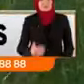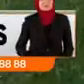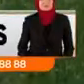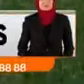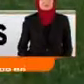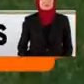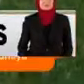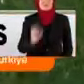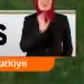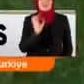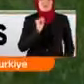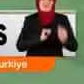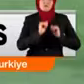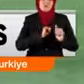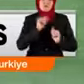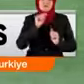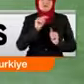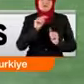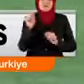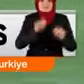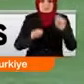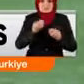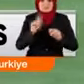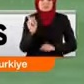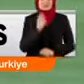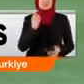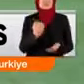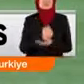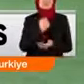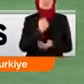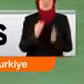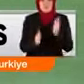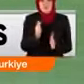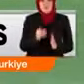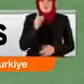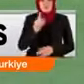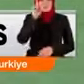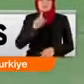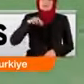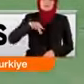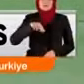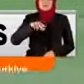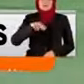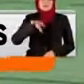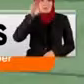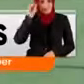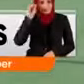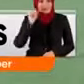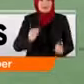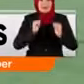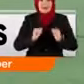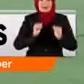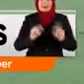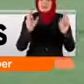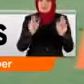oregon Üniversitesi'nin icat ettiği kesin isimli robot önce yürümeyi öğrendi antrenmanlarını tamamlayınca da ilk